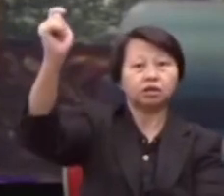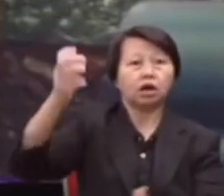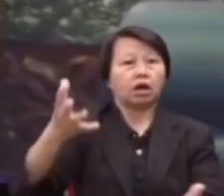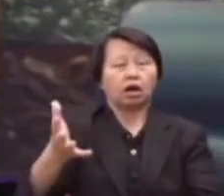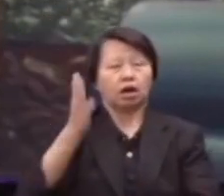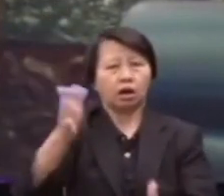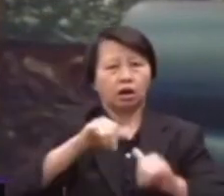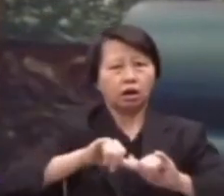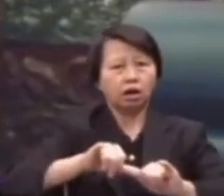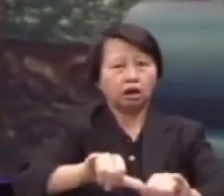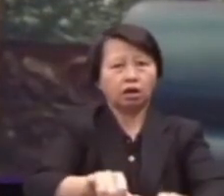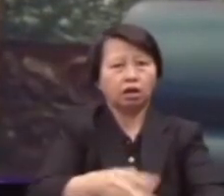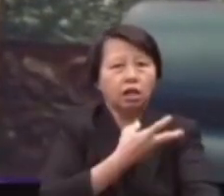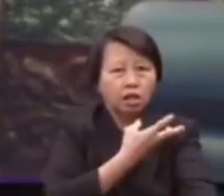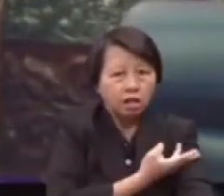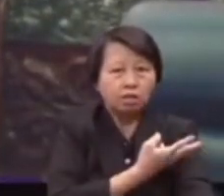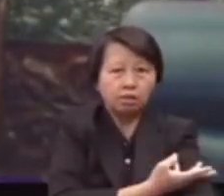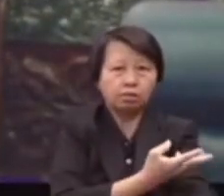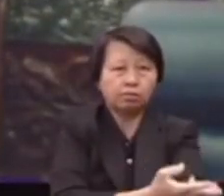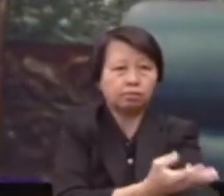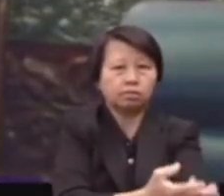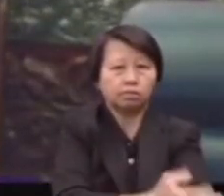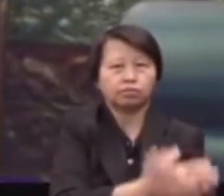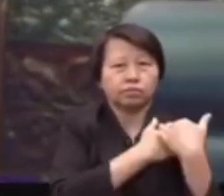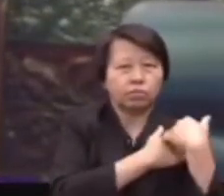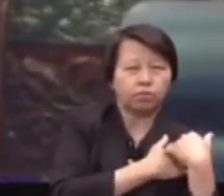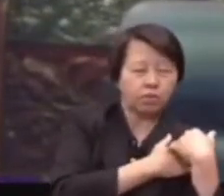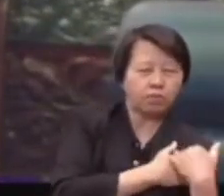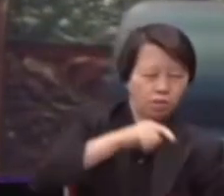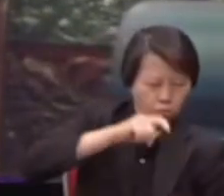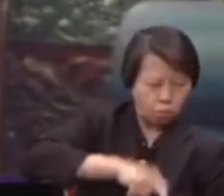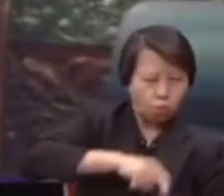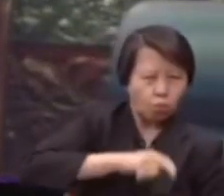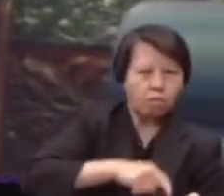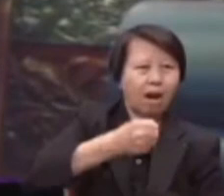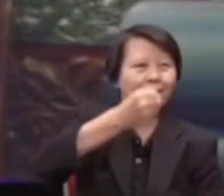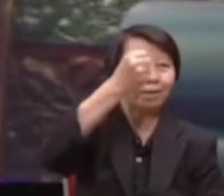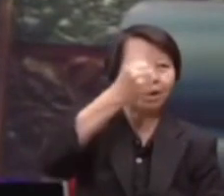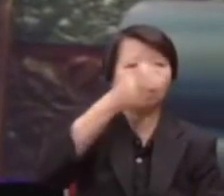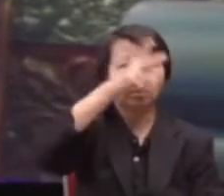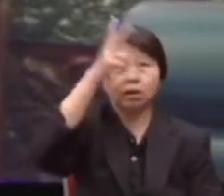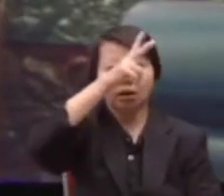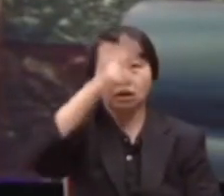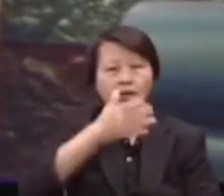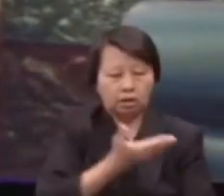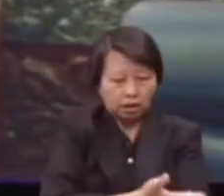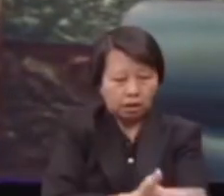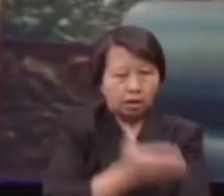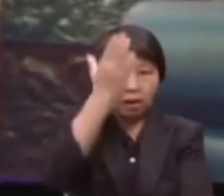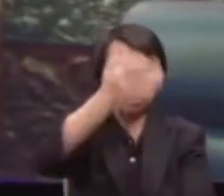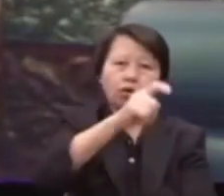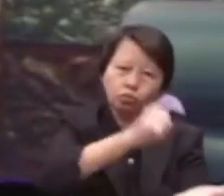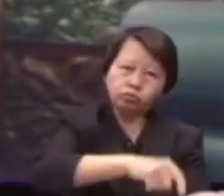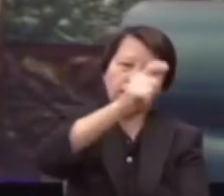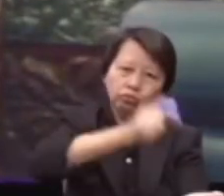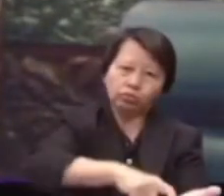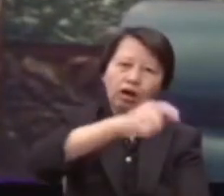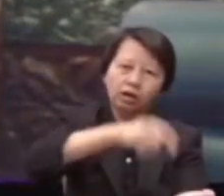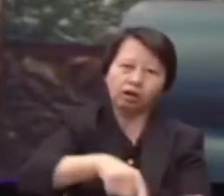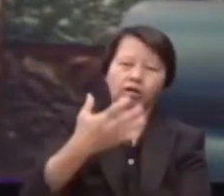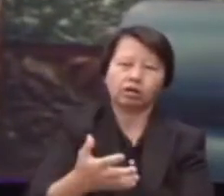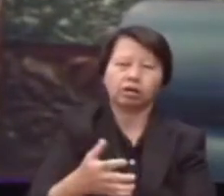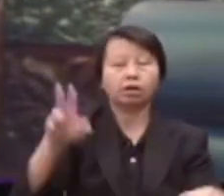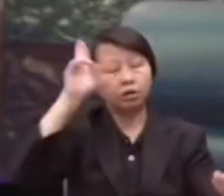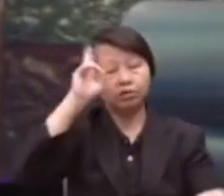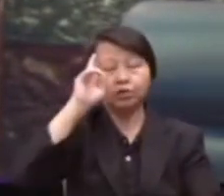ini akan terus mewariskan beban hutang negara kepada kerajaan dan generasi akan datang seperti mana